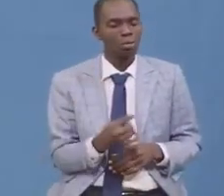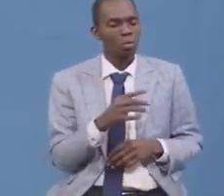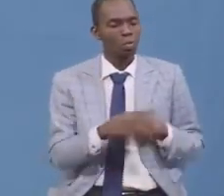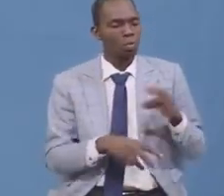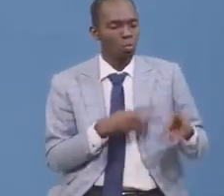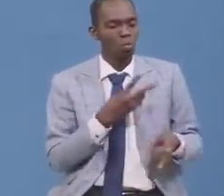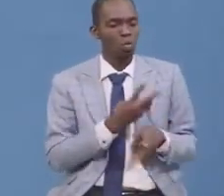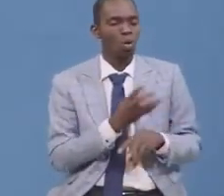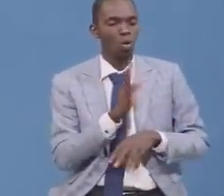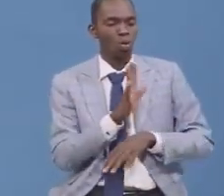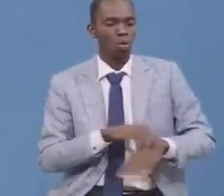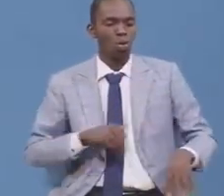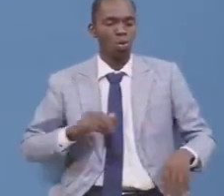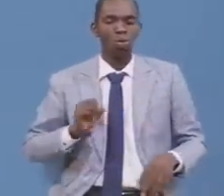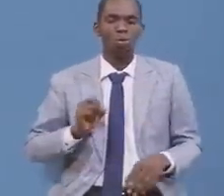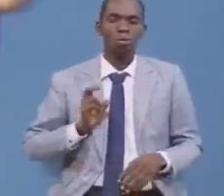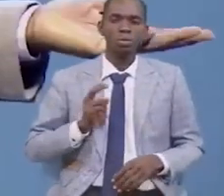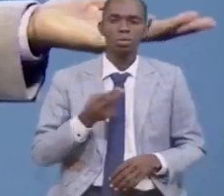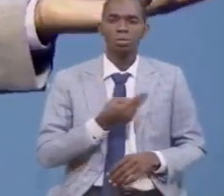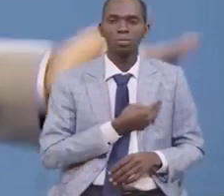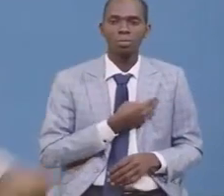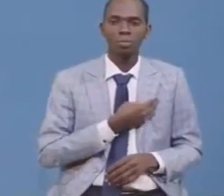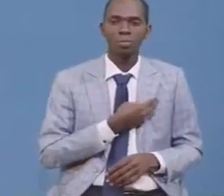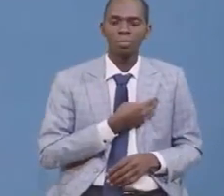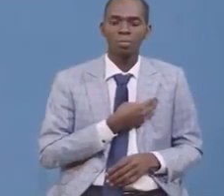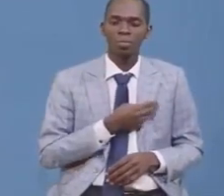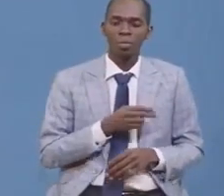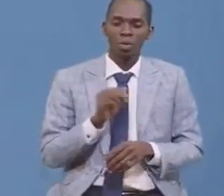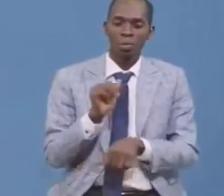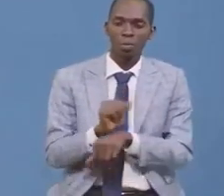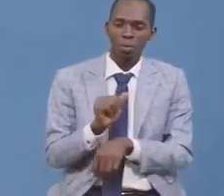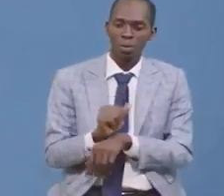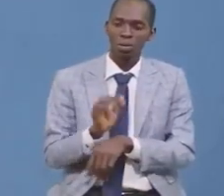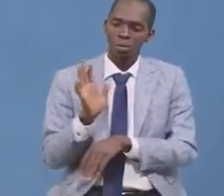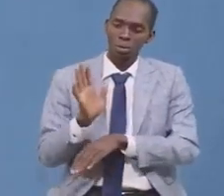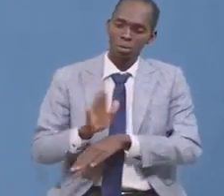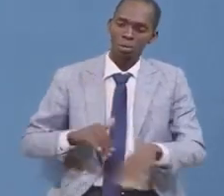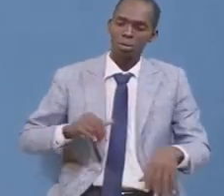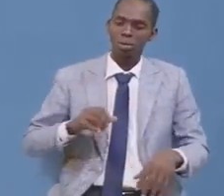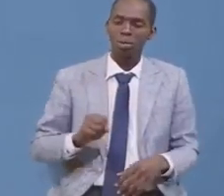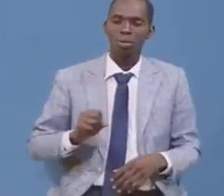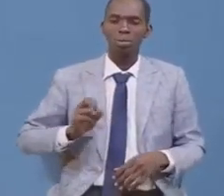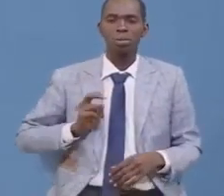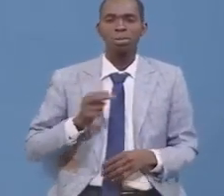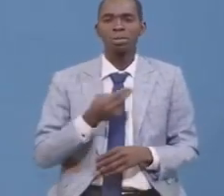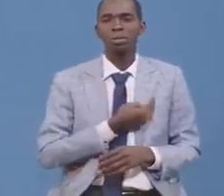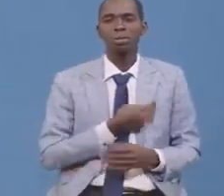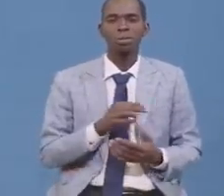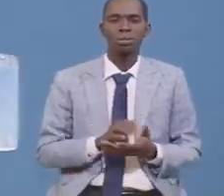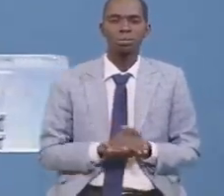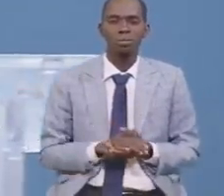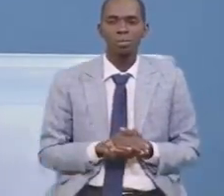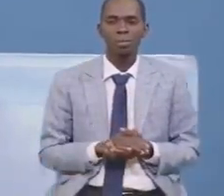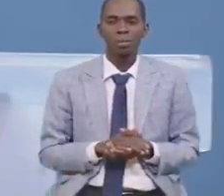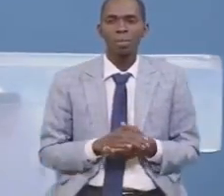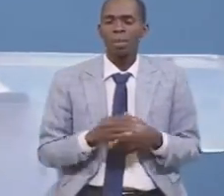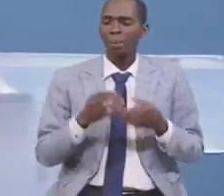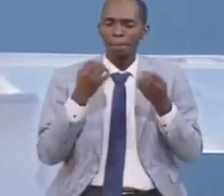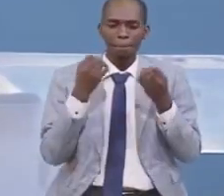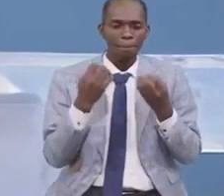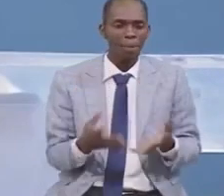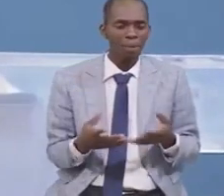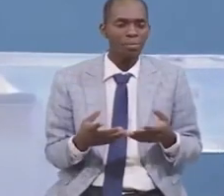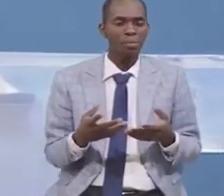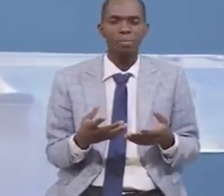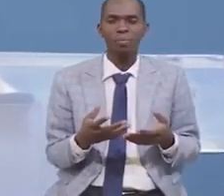us. లోకం మనల్ని పిలుస్తుంది. Professions call us. వృత్తులు మనల్ని పిలుస్తూ ఉంటాయి. Many voices on